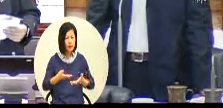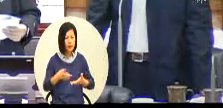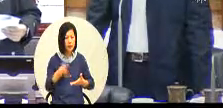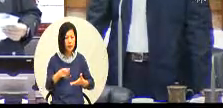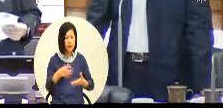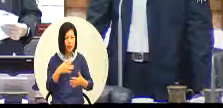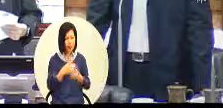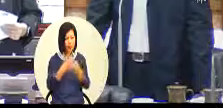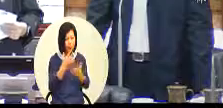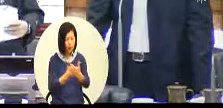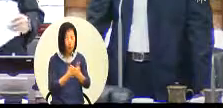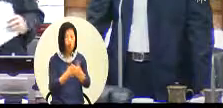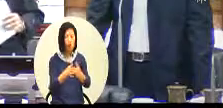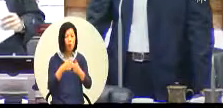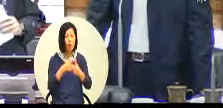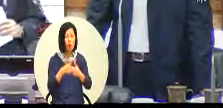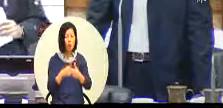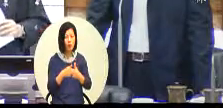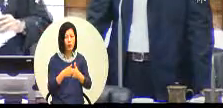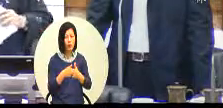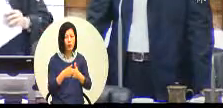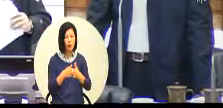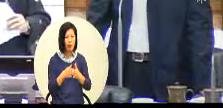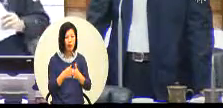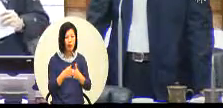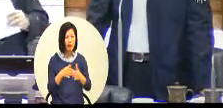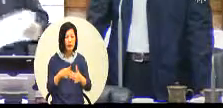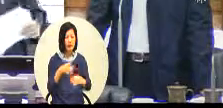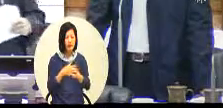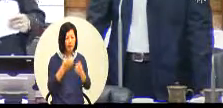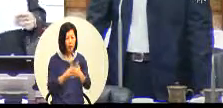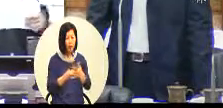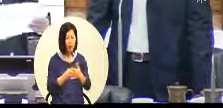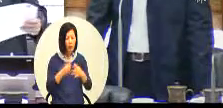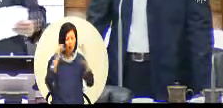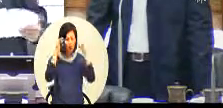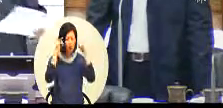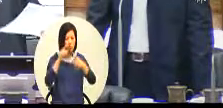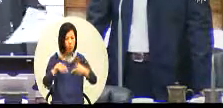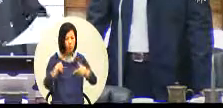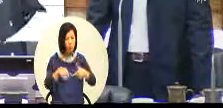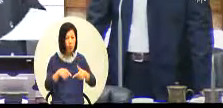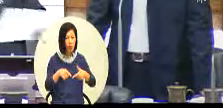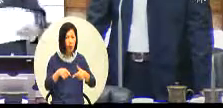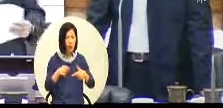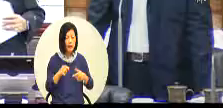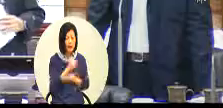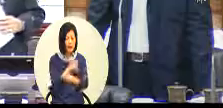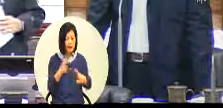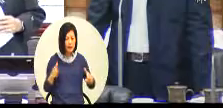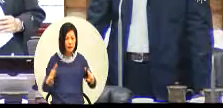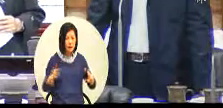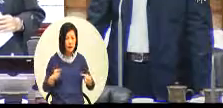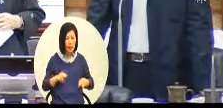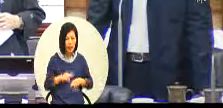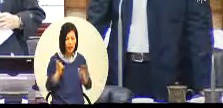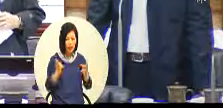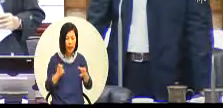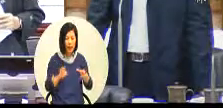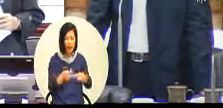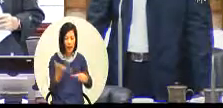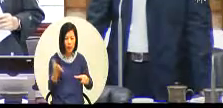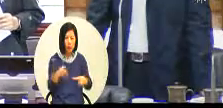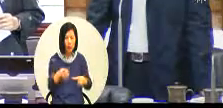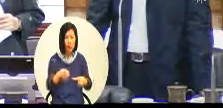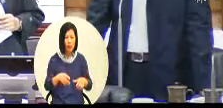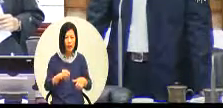保留最好的保留，我觉得我们应该把它作为活化能够开放然后让大家